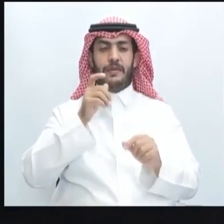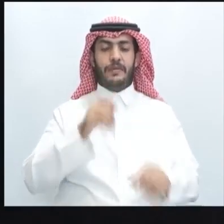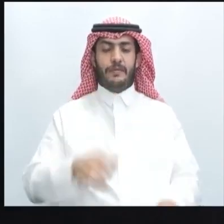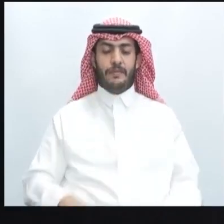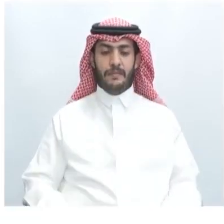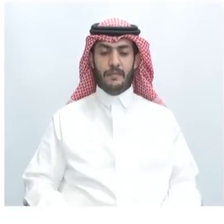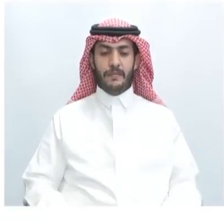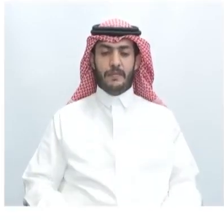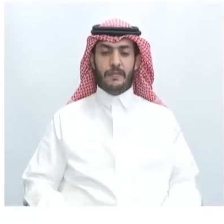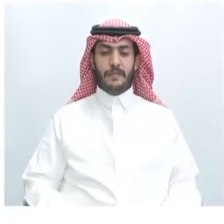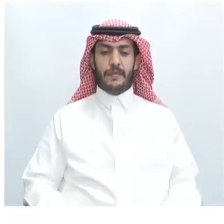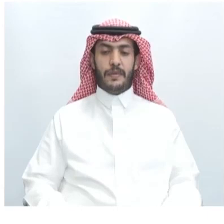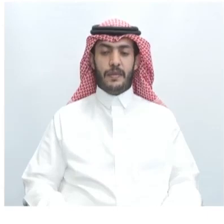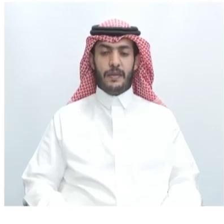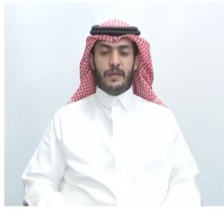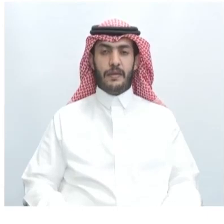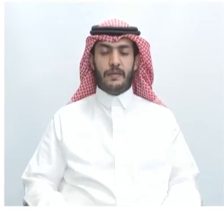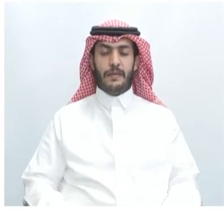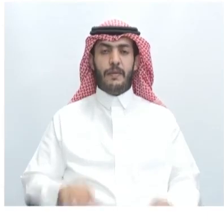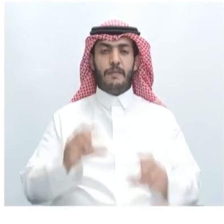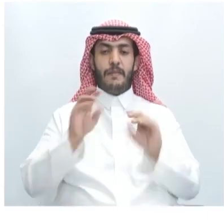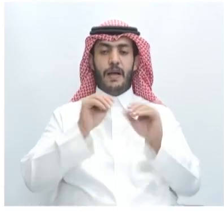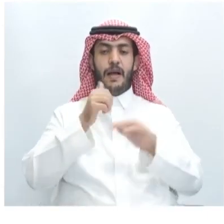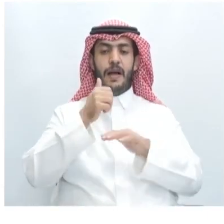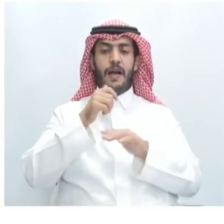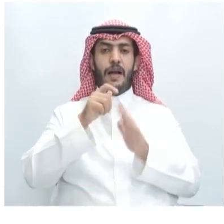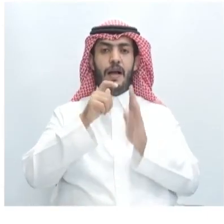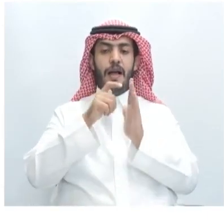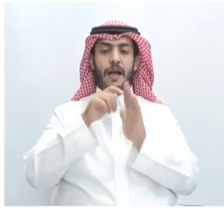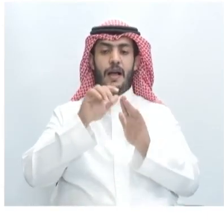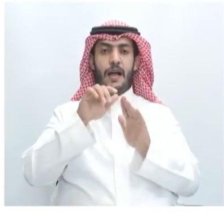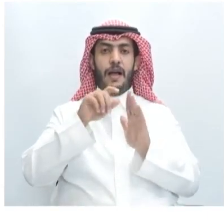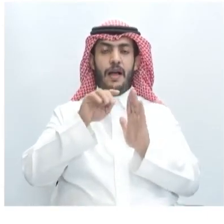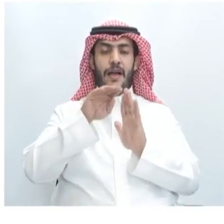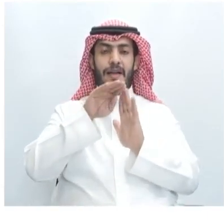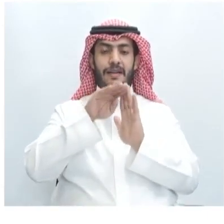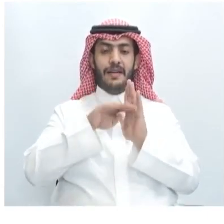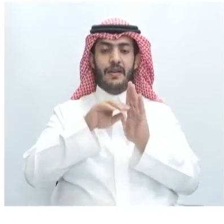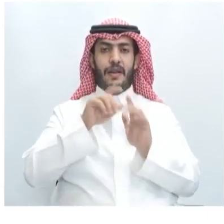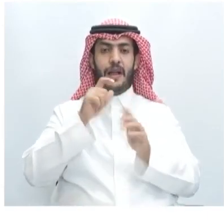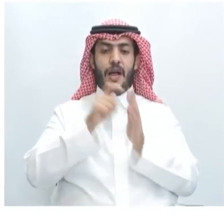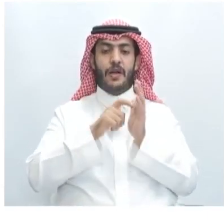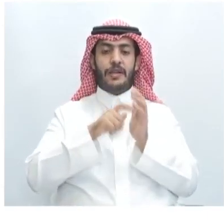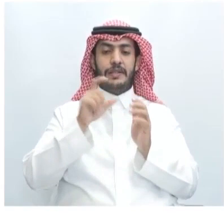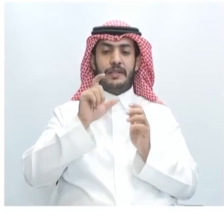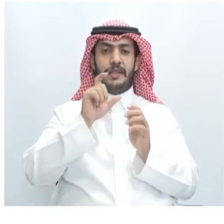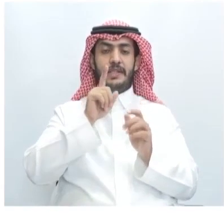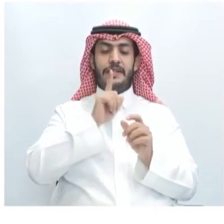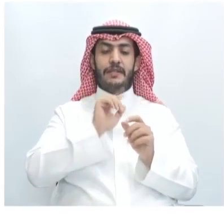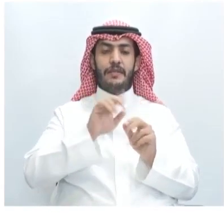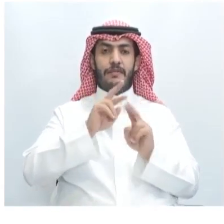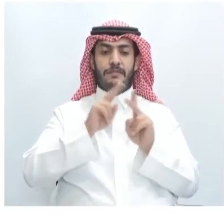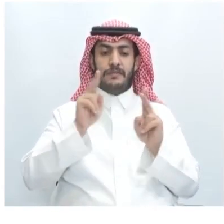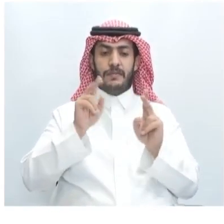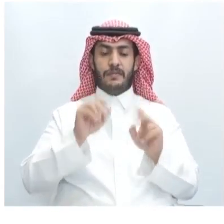وسلم بعض القواعد القانونيه في التاريخ الاسلامي تضمن التاريخ الاسلامي تطبيق العديد من